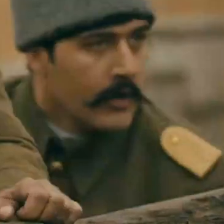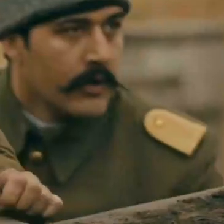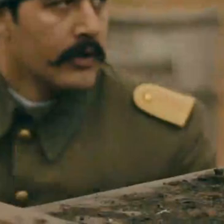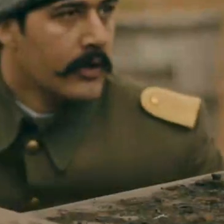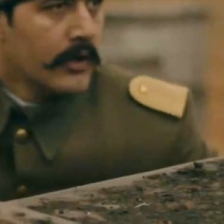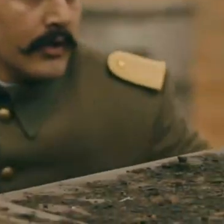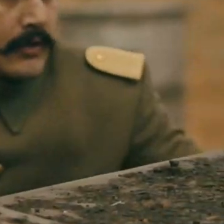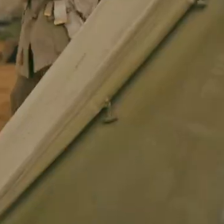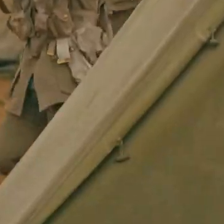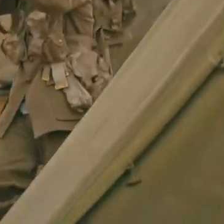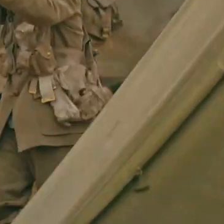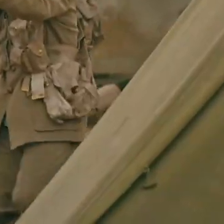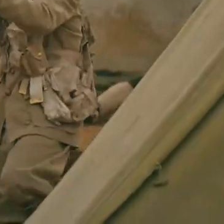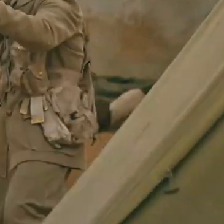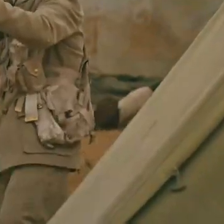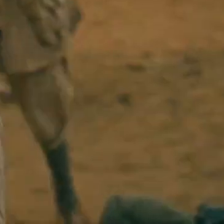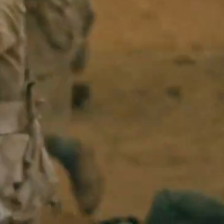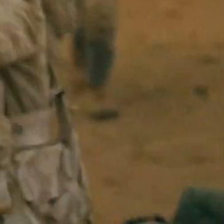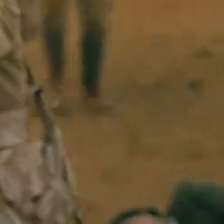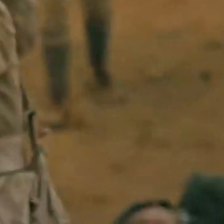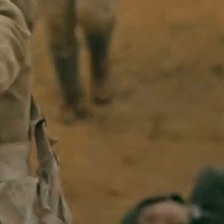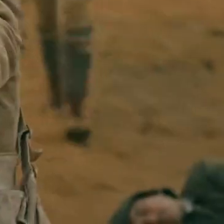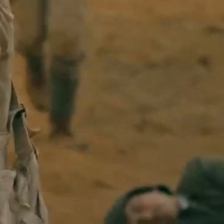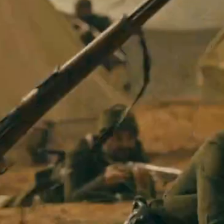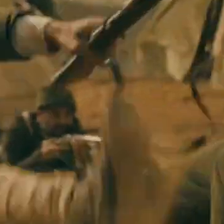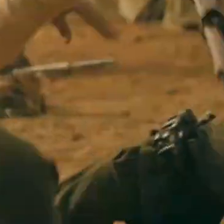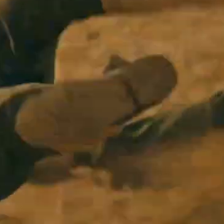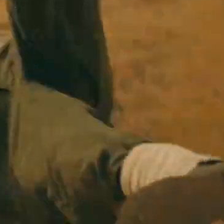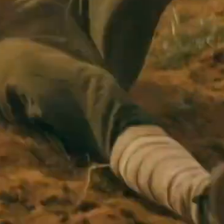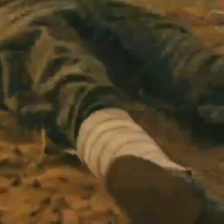Şefik çadırların arasında ilerleyen İngilizlere bakıyor.